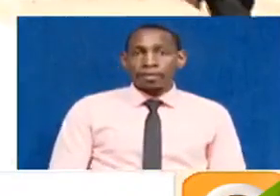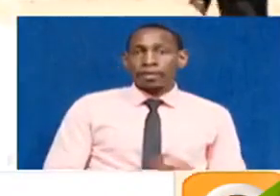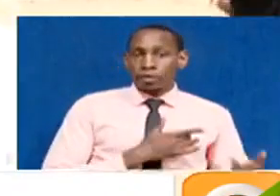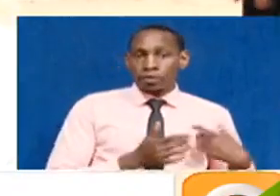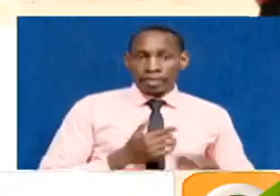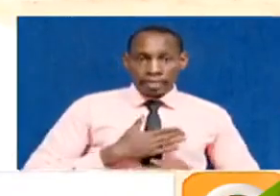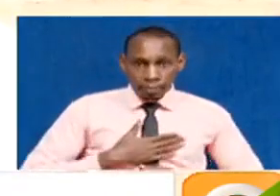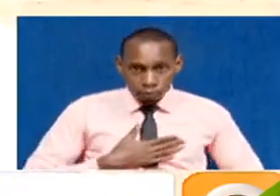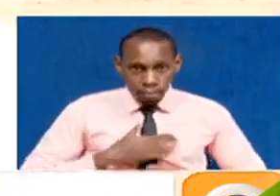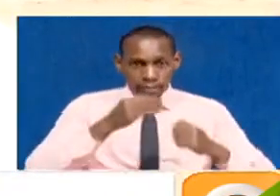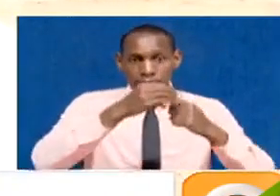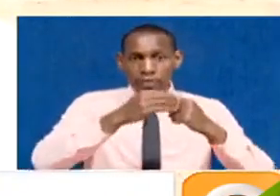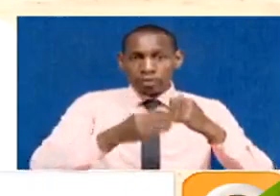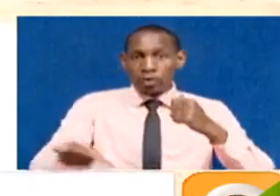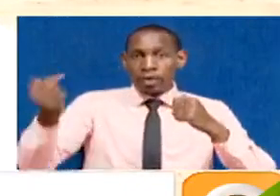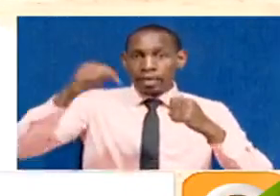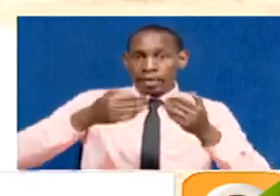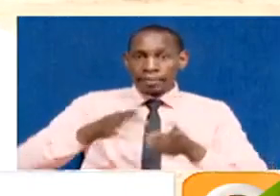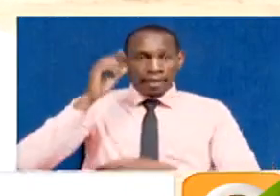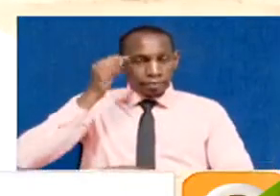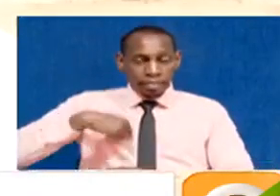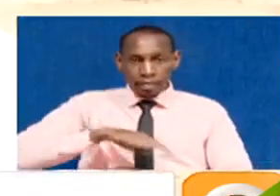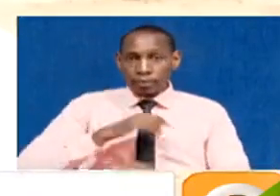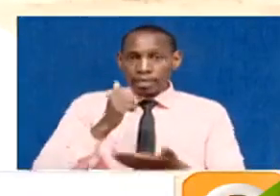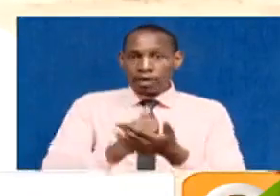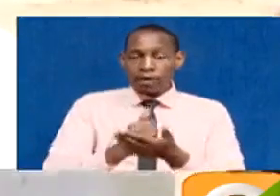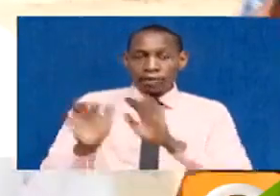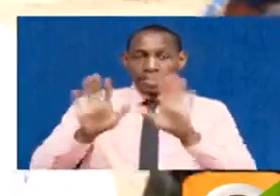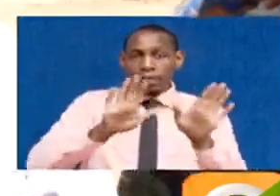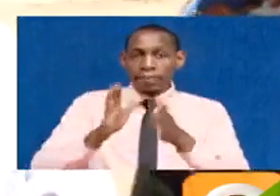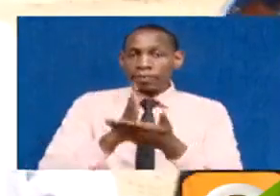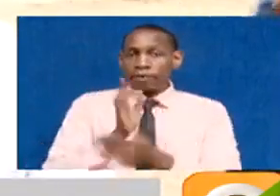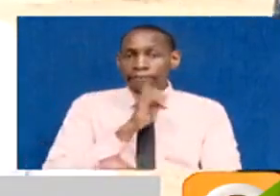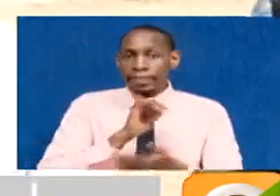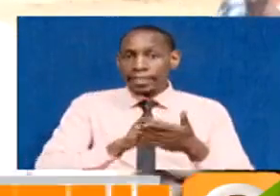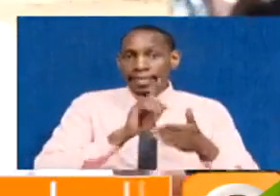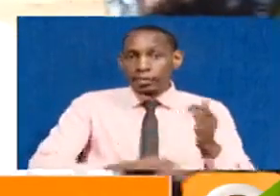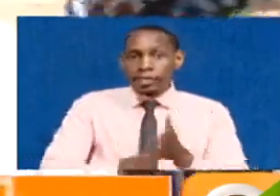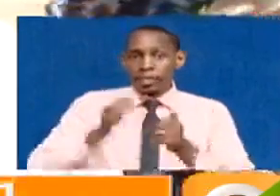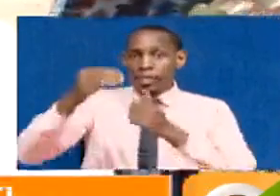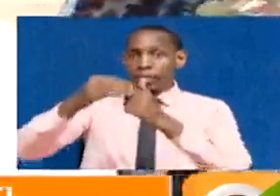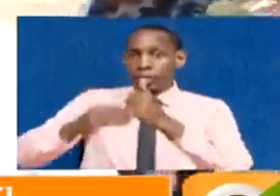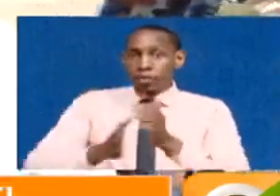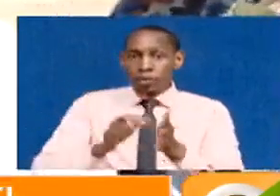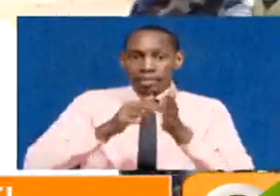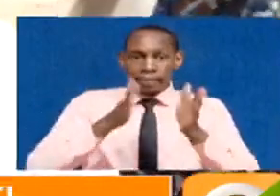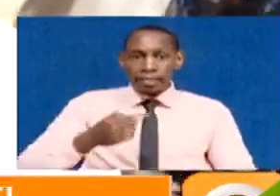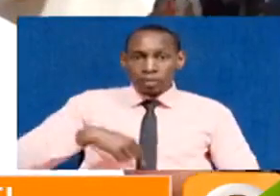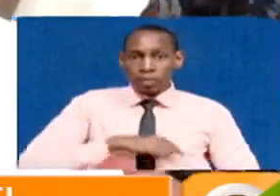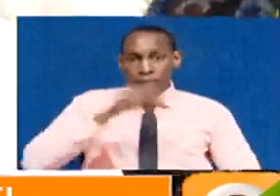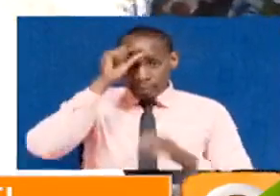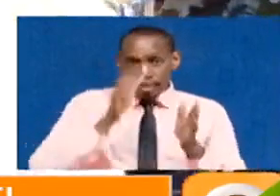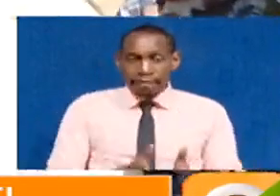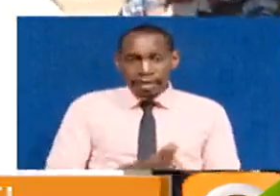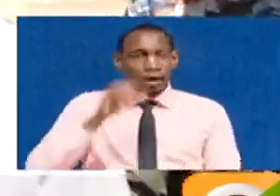Kuhusu mheshimiwa Sonko kuja Mombasa, sisi kama ofisi ya Wiper tumeconfirm hilo kwamba Sonko ni aspirant wetu wa